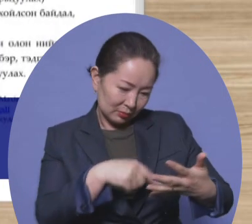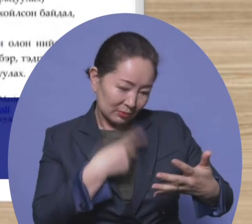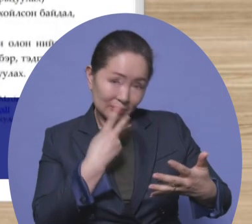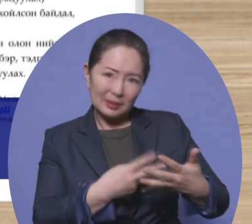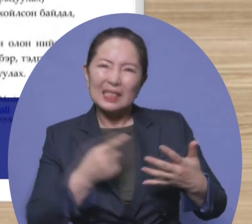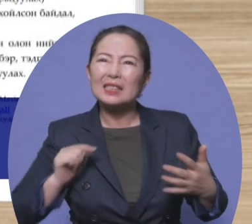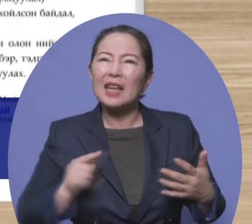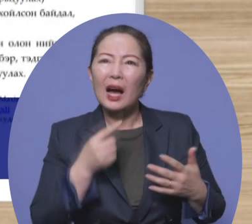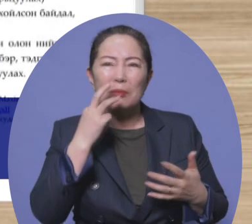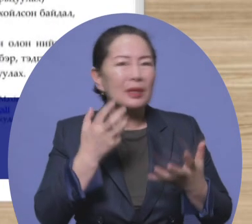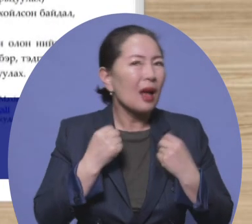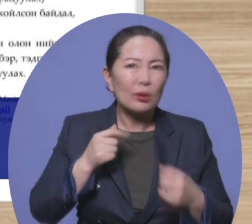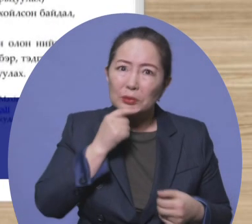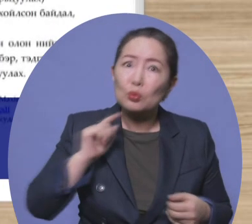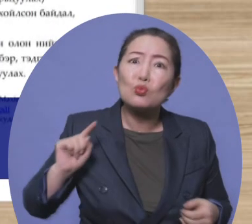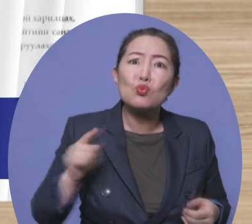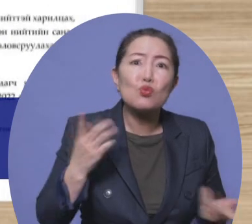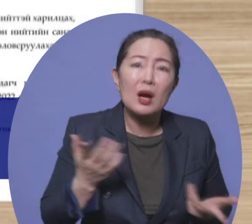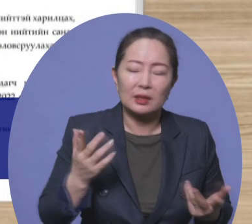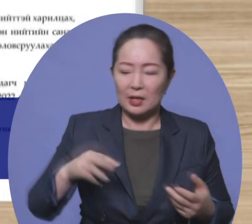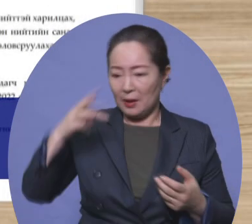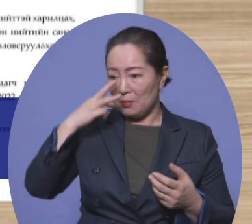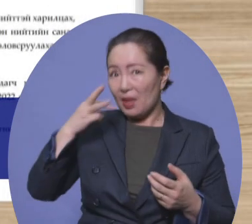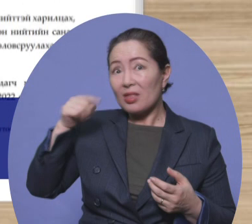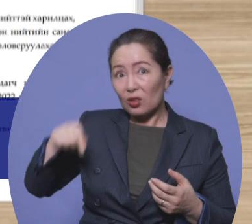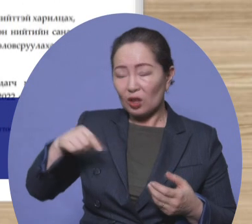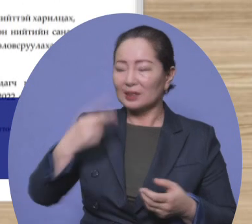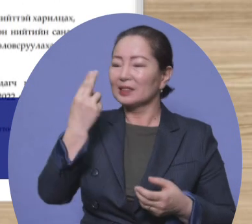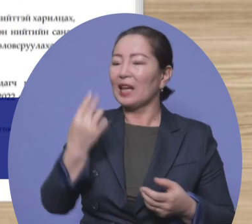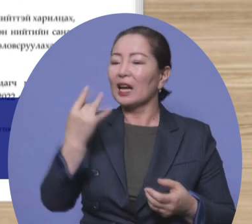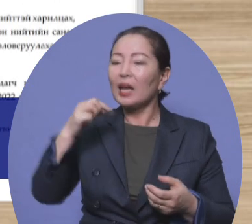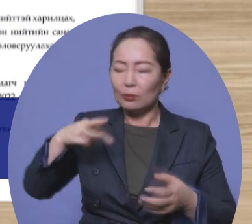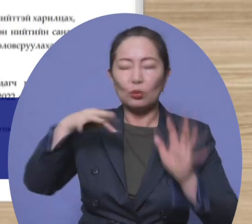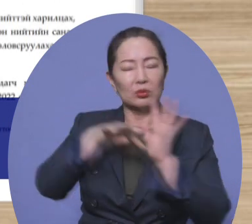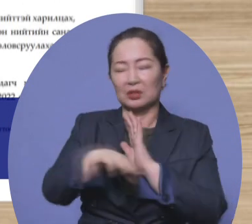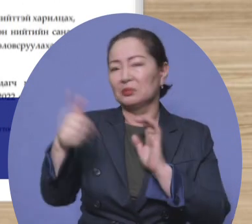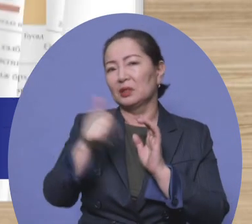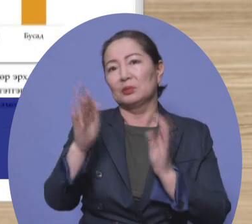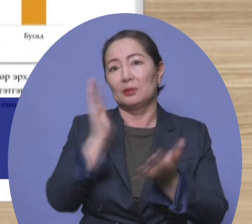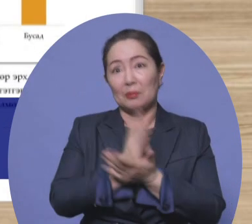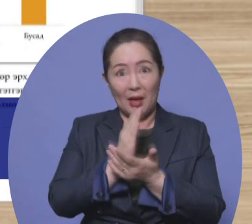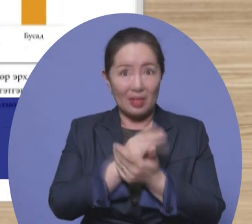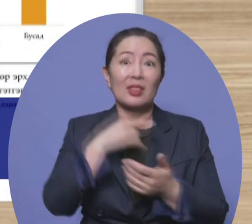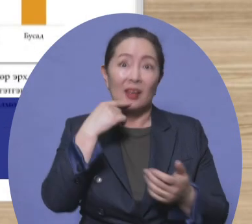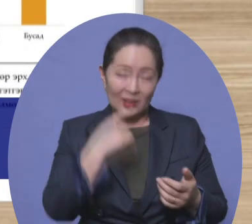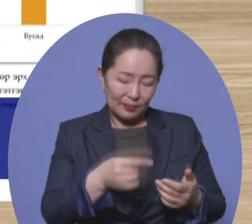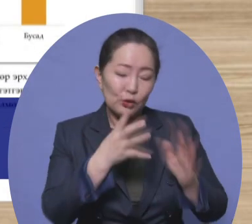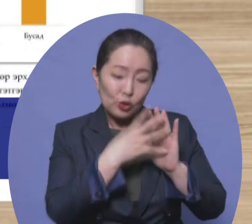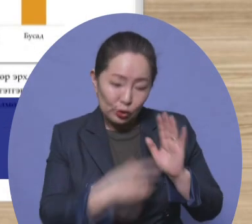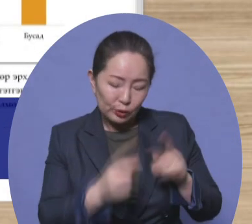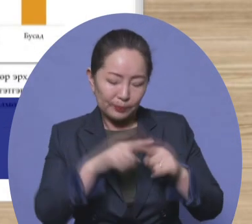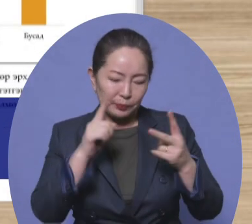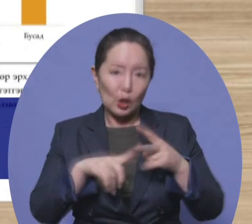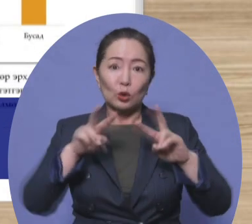гэдэг зүйлийг авшруулад асуухад нөгөө мэдээллийн буюу цахим ертөнцийн хүртэмжтэй бас байдал бас давхар нөлөөлөд байна тийм. А дээрэс